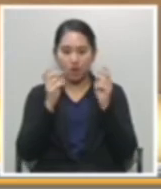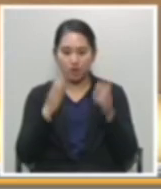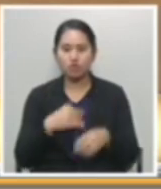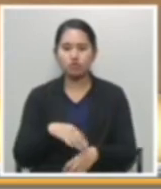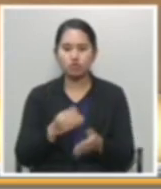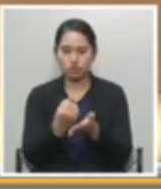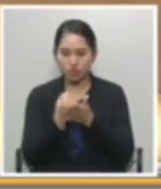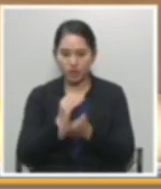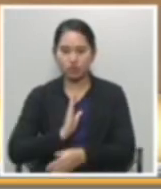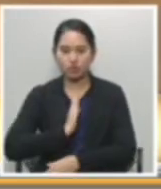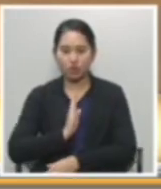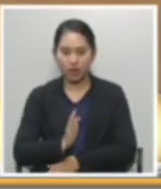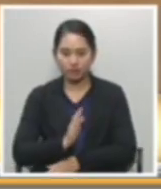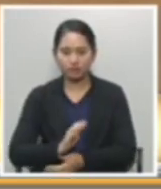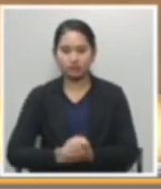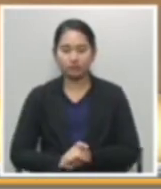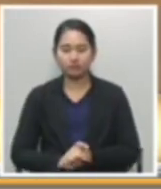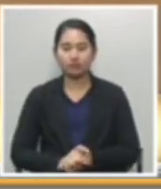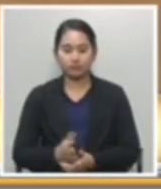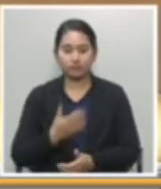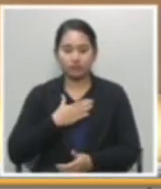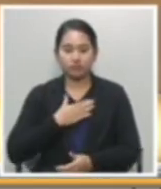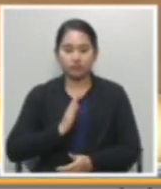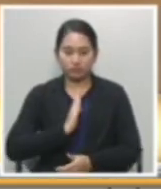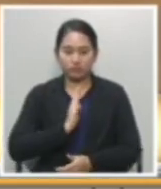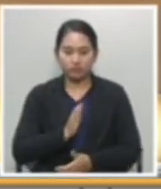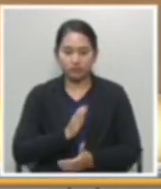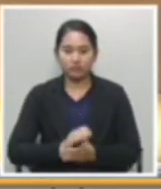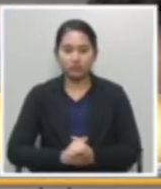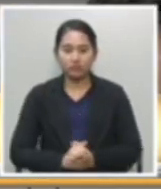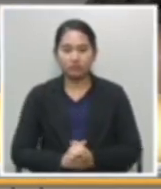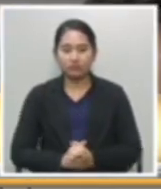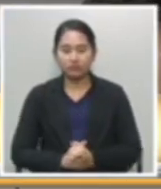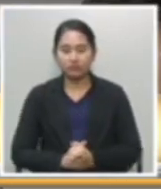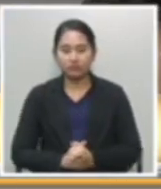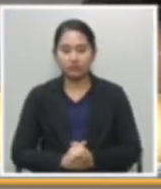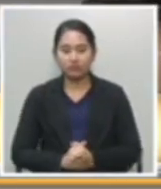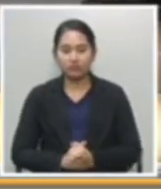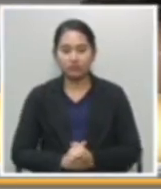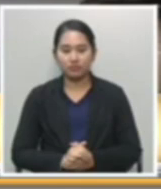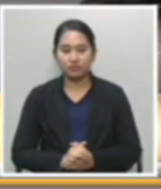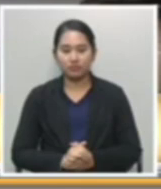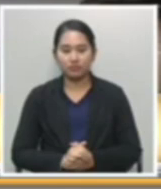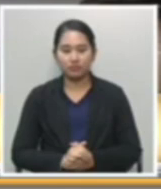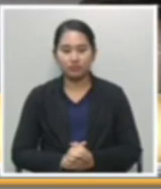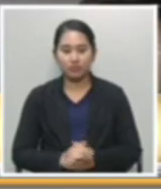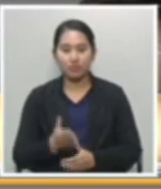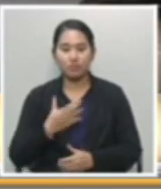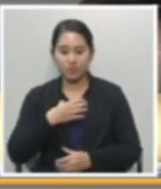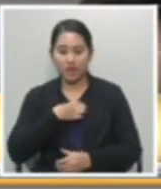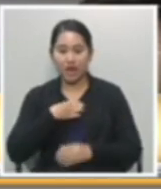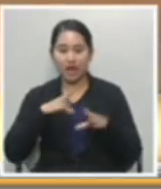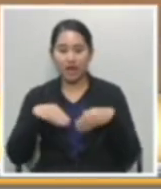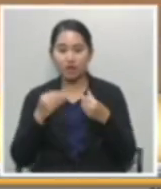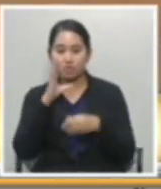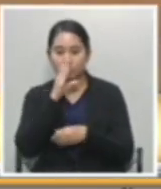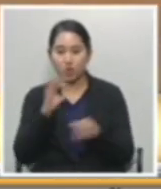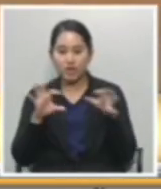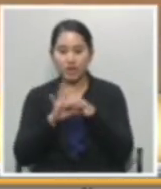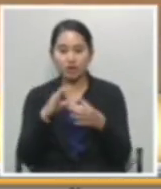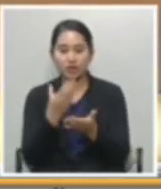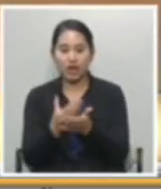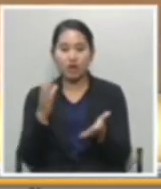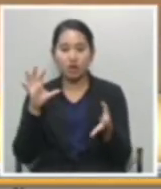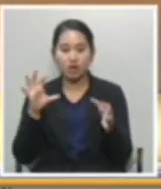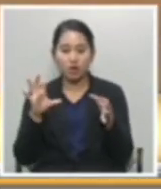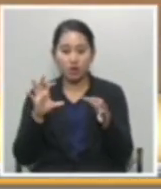ครับ ผมกลางอยู่แล้วครับท่านเสรีพิสุทธิ์ครับ ผมวันนั้นผมไปฉีดยา ผมอยากให้พูดเรื่องงบประมาณพวกงบประมาณที่รัฐบา